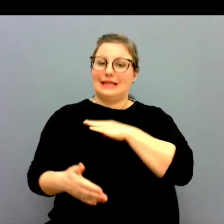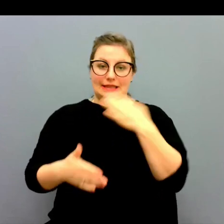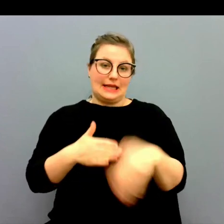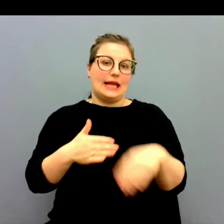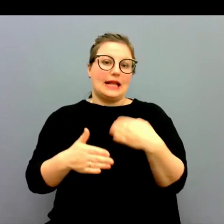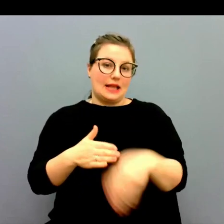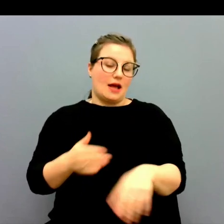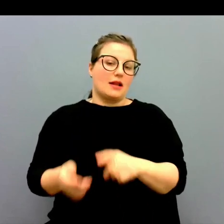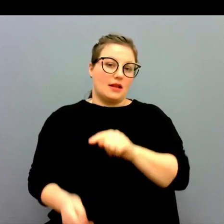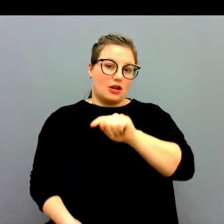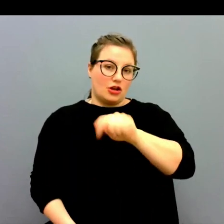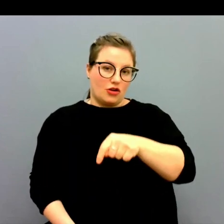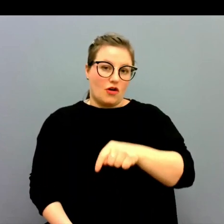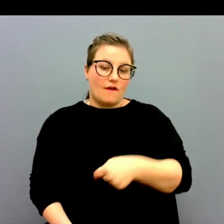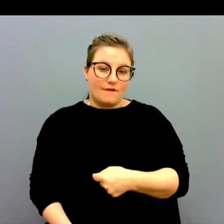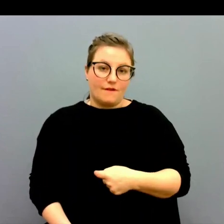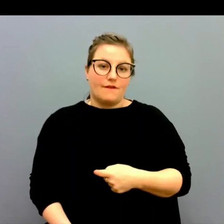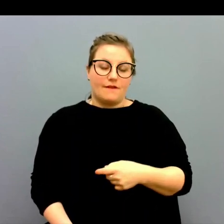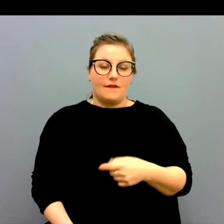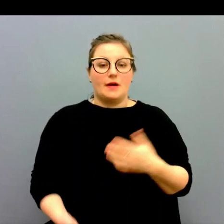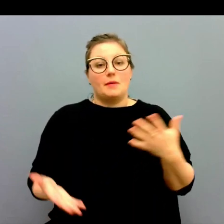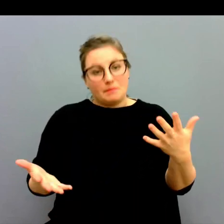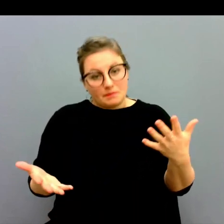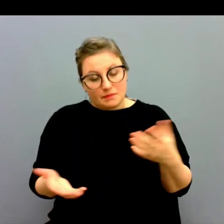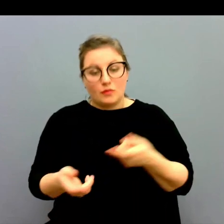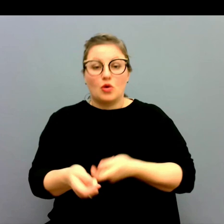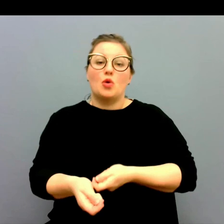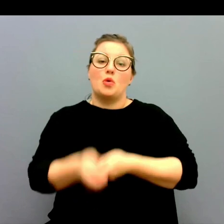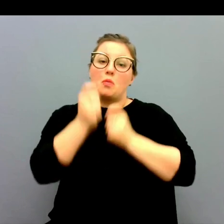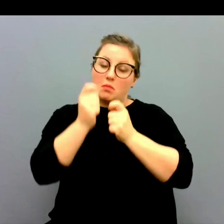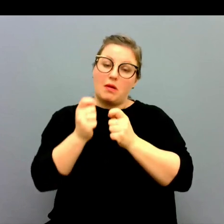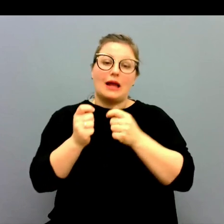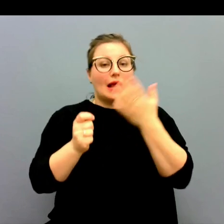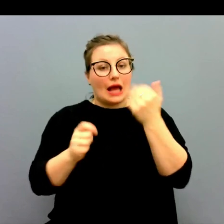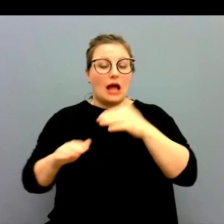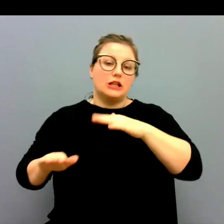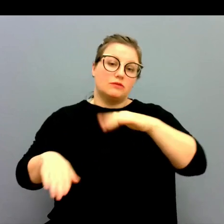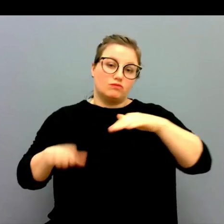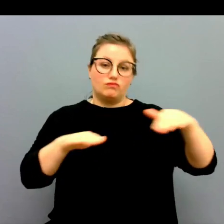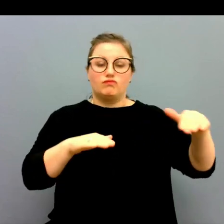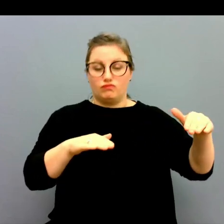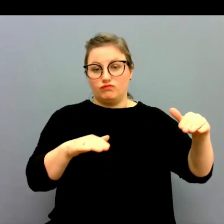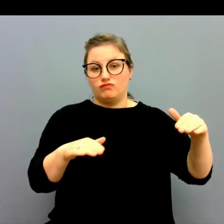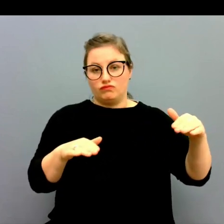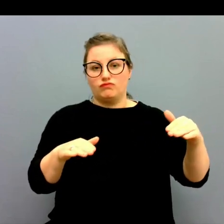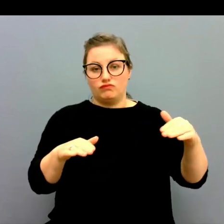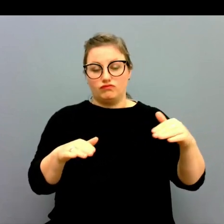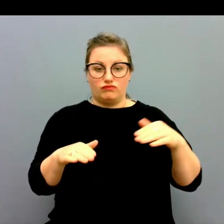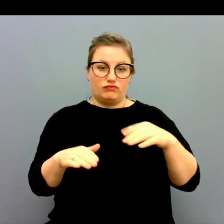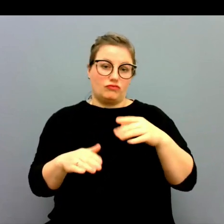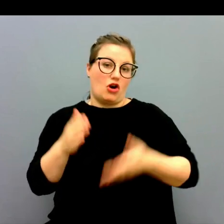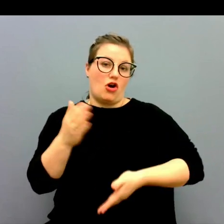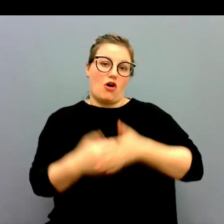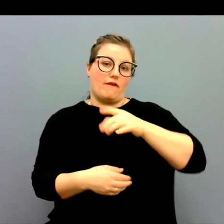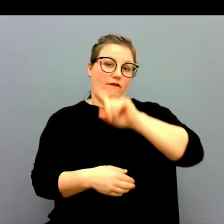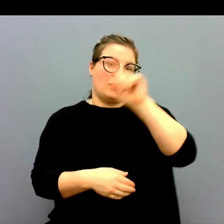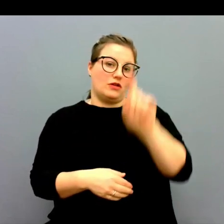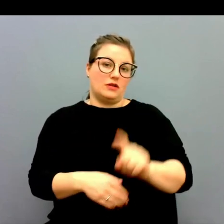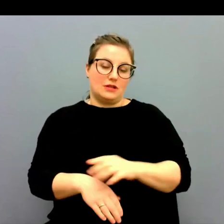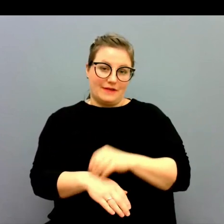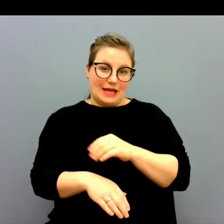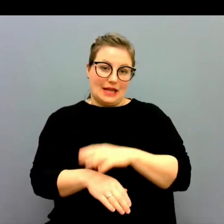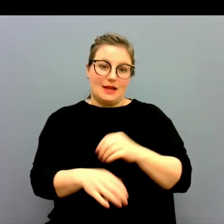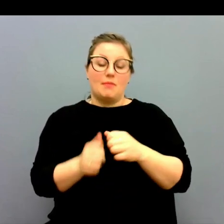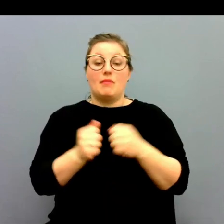det finns krav. Sen kan som sagt upphandlingarna se lite olika ut i landet.